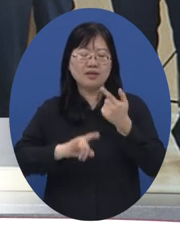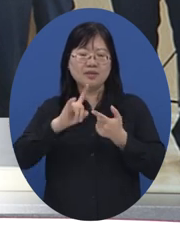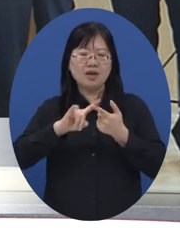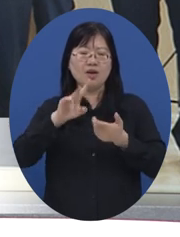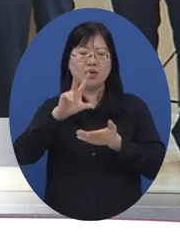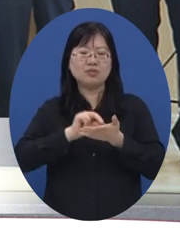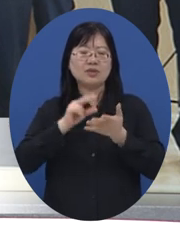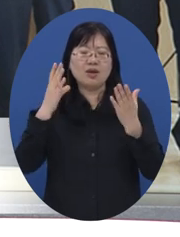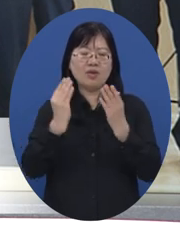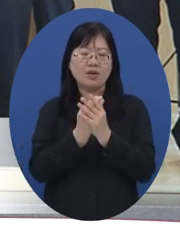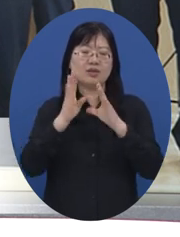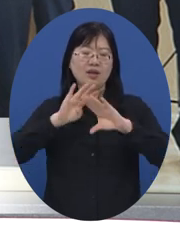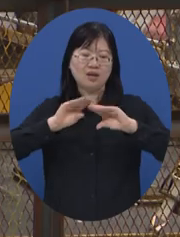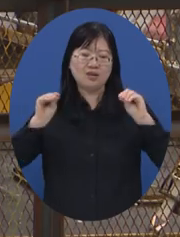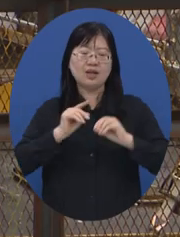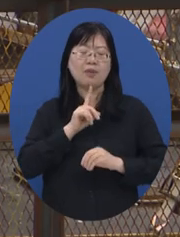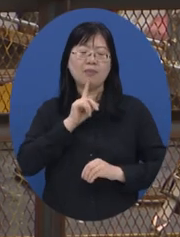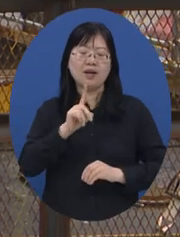뽑겠다는 방침입니다.